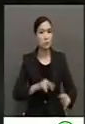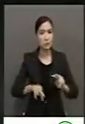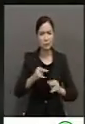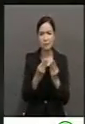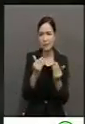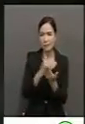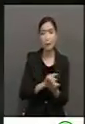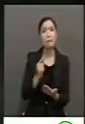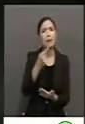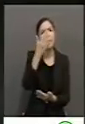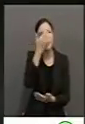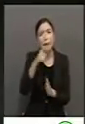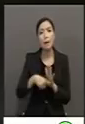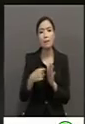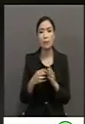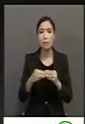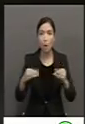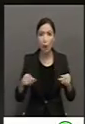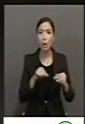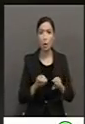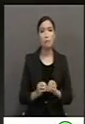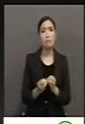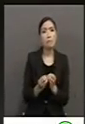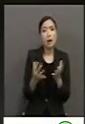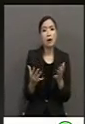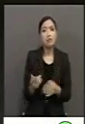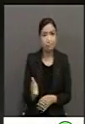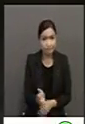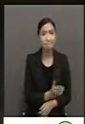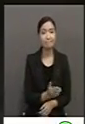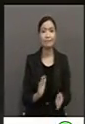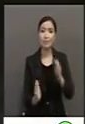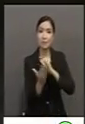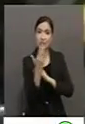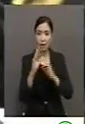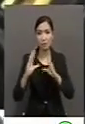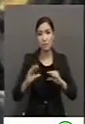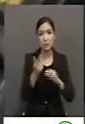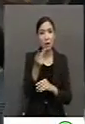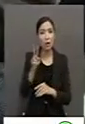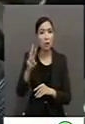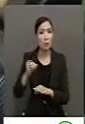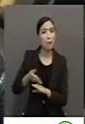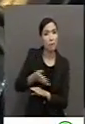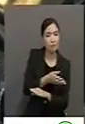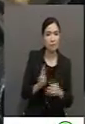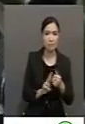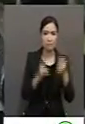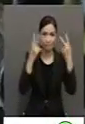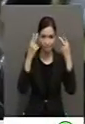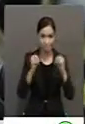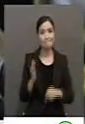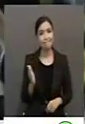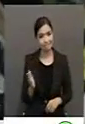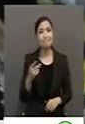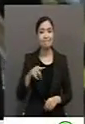ะว่าเป็นเพราะอะไรท่อถึงระเบิดขึ้นมา ค่ะส่วนเมื่อเช้านี้นะคะก่อนการประชุมครม.ค่ะฝั่งของพลเอกประวิตรวงษ์สุวรรณรองนายกรัฐมน